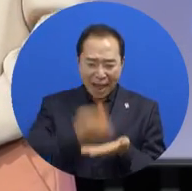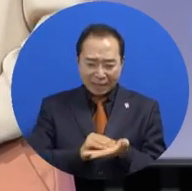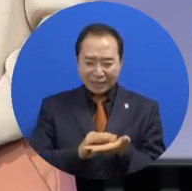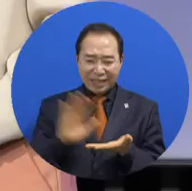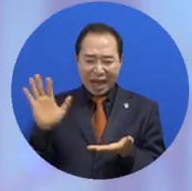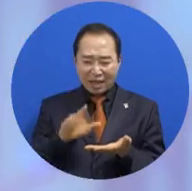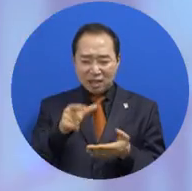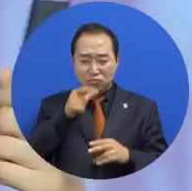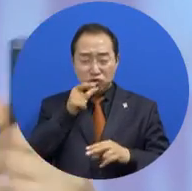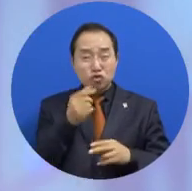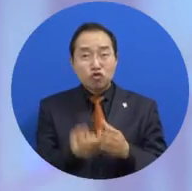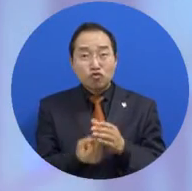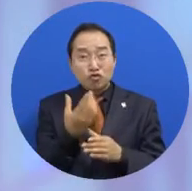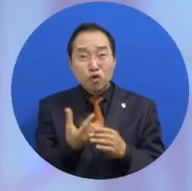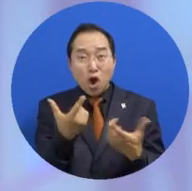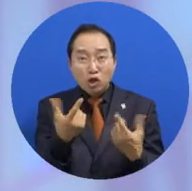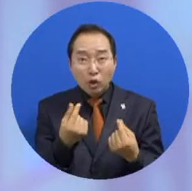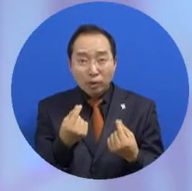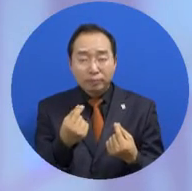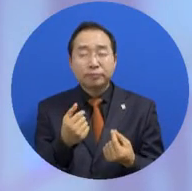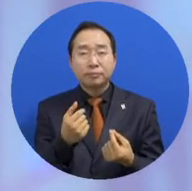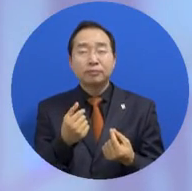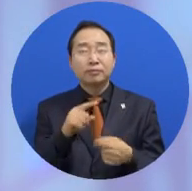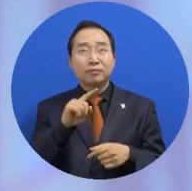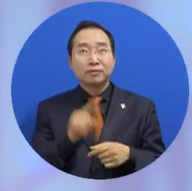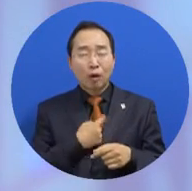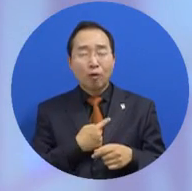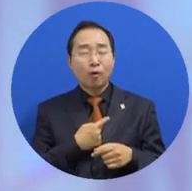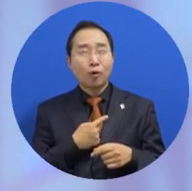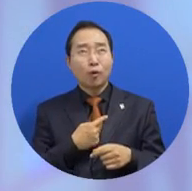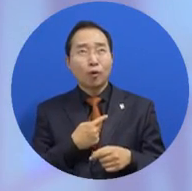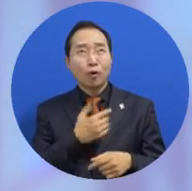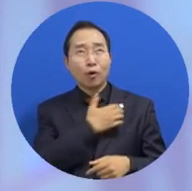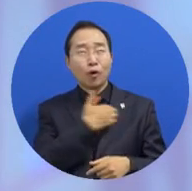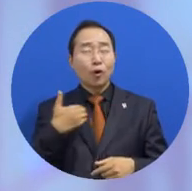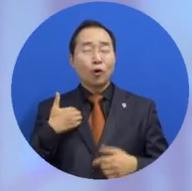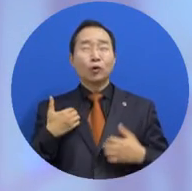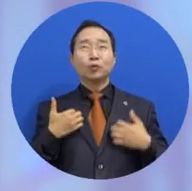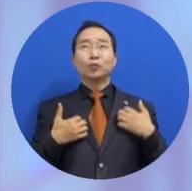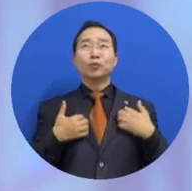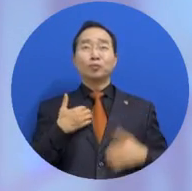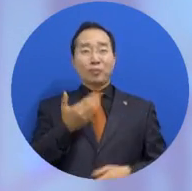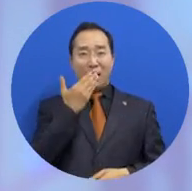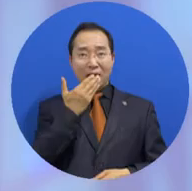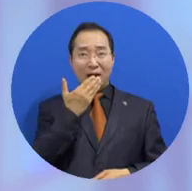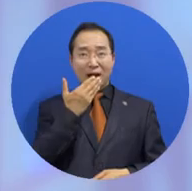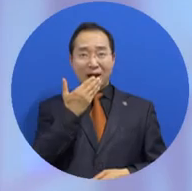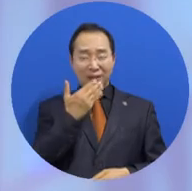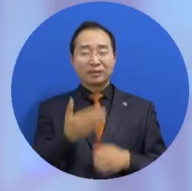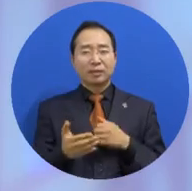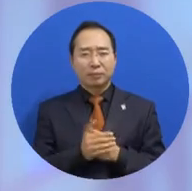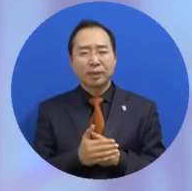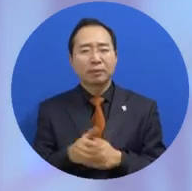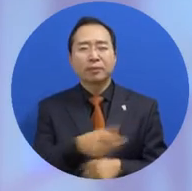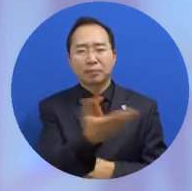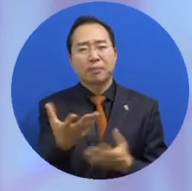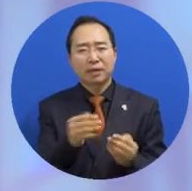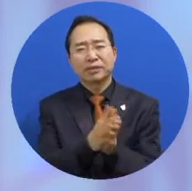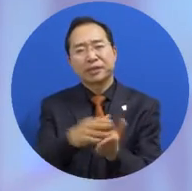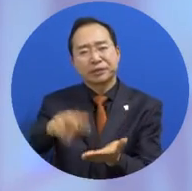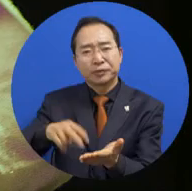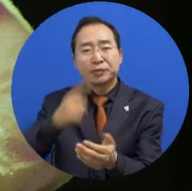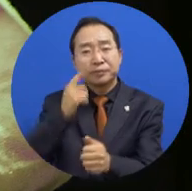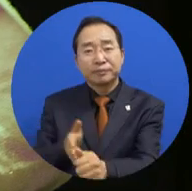없잖아요. 그러니까 그게 주는 어떤 이 여유, 자유 이거는 정말 많은 분들이 좀